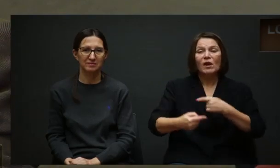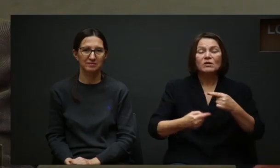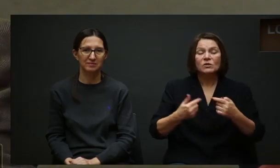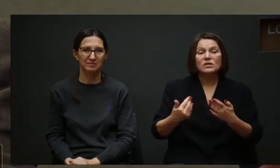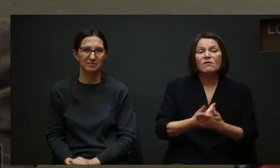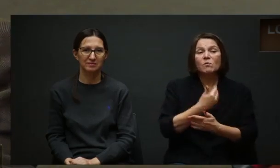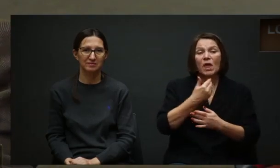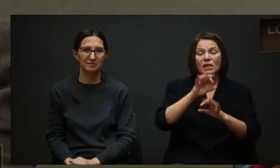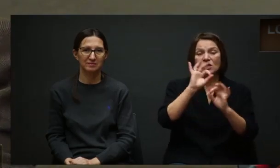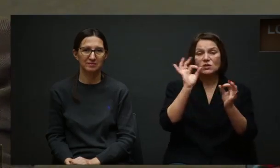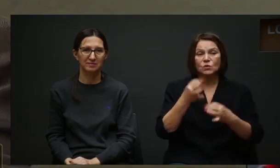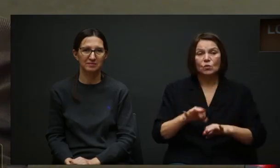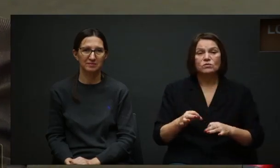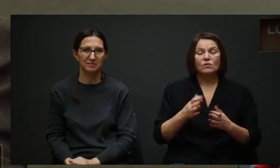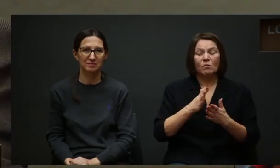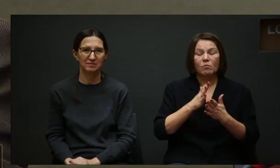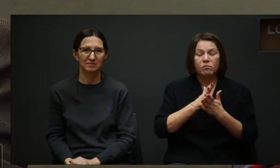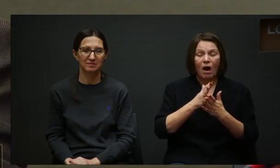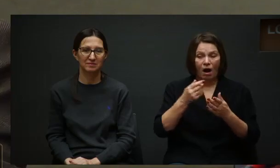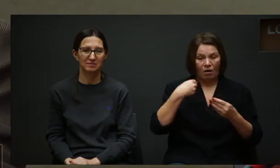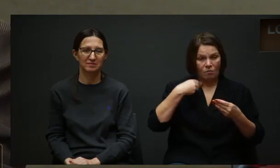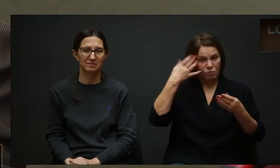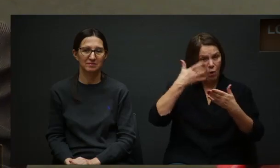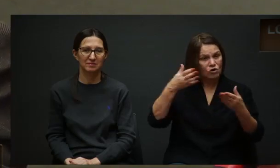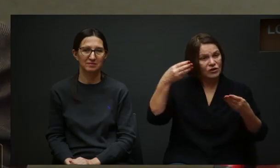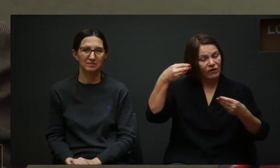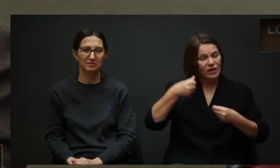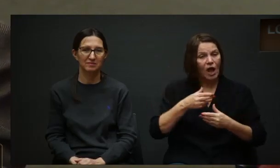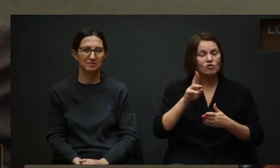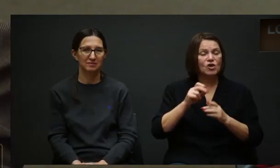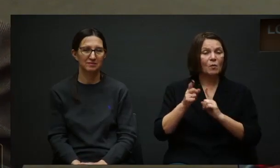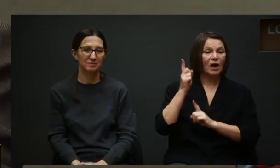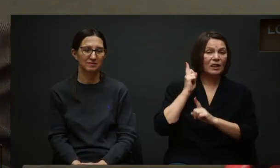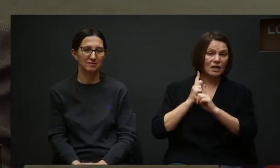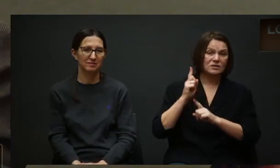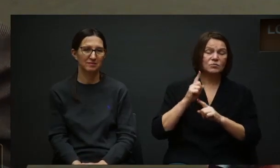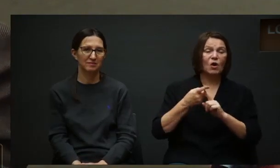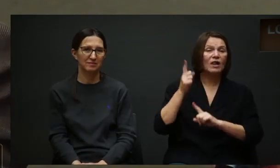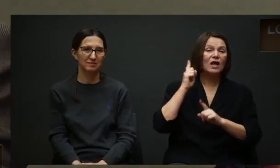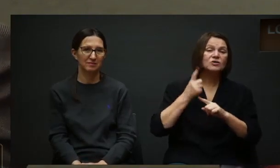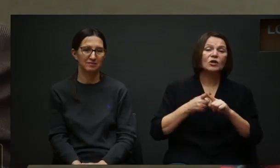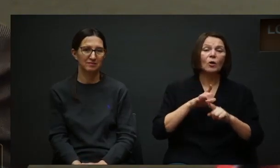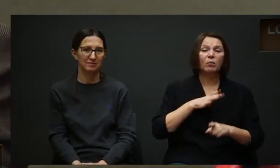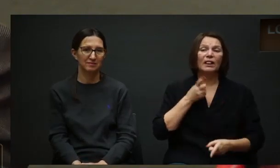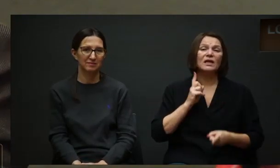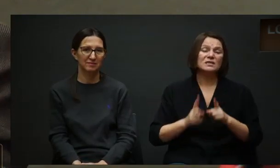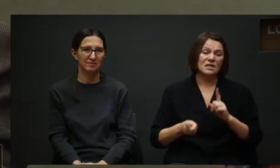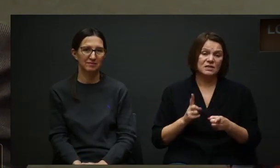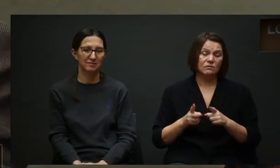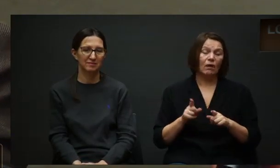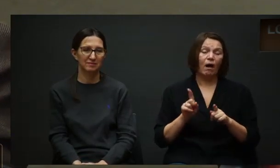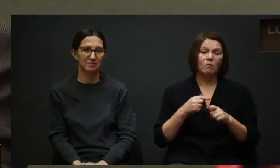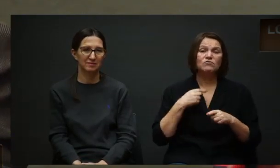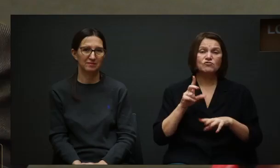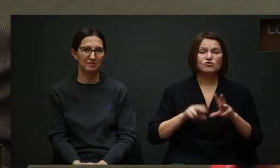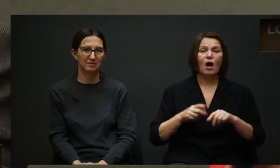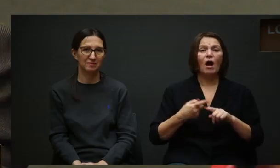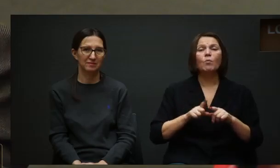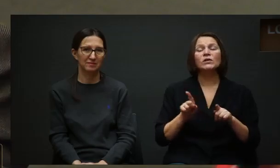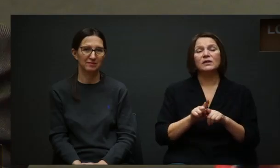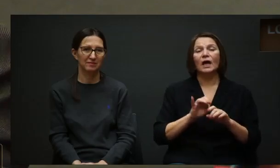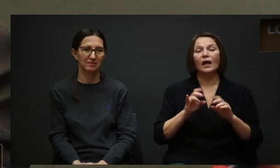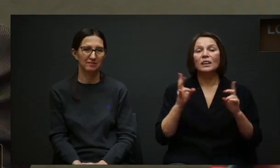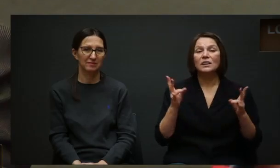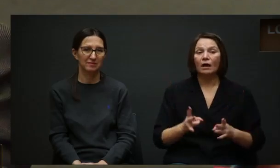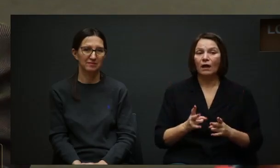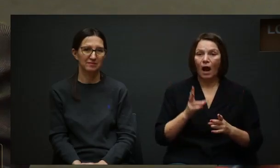меня внезапно больше влияния, потому что, видимо, классическое искусство было как бы довольно естественно воспринималось, как бы так и надо. А когда что-то